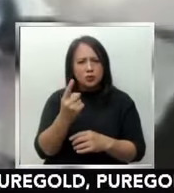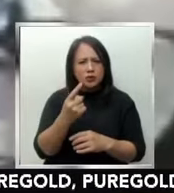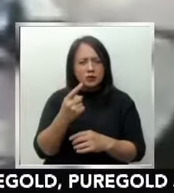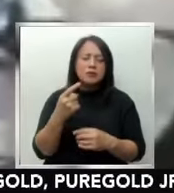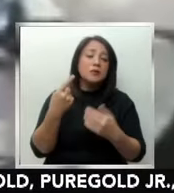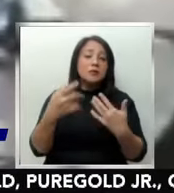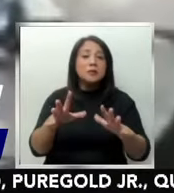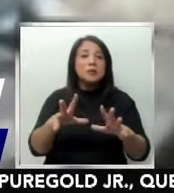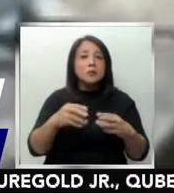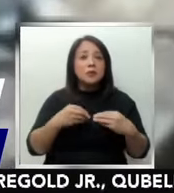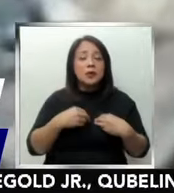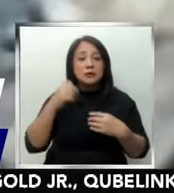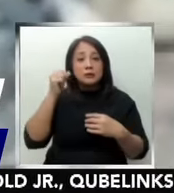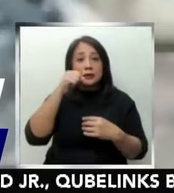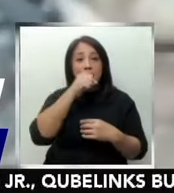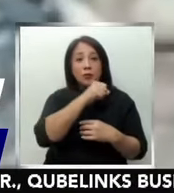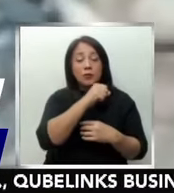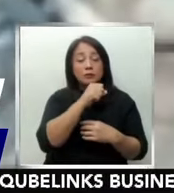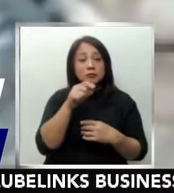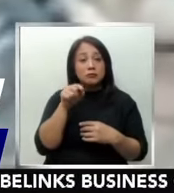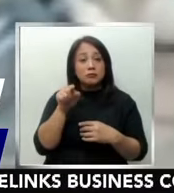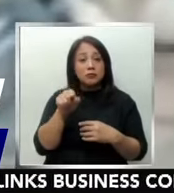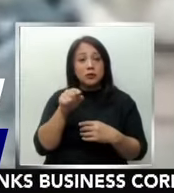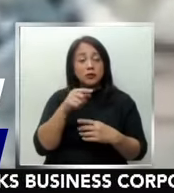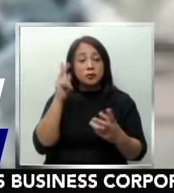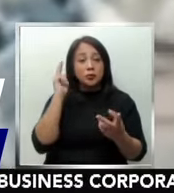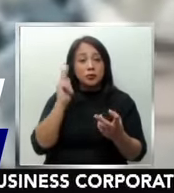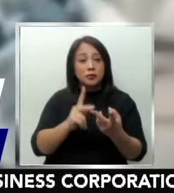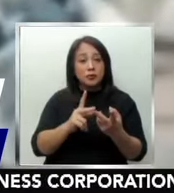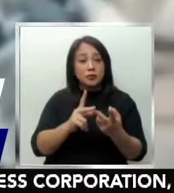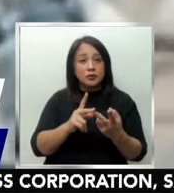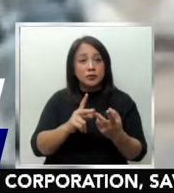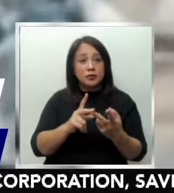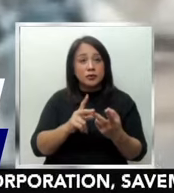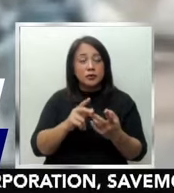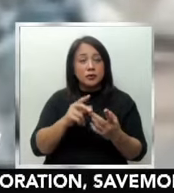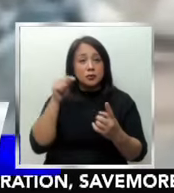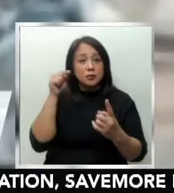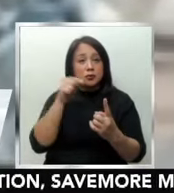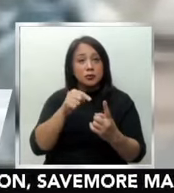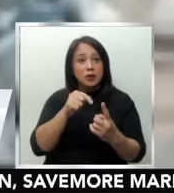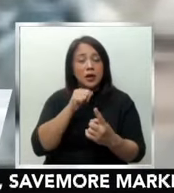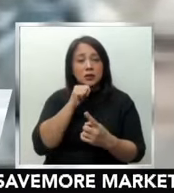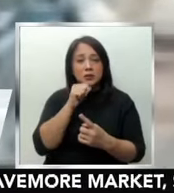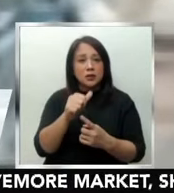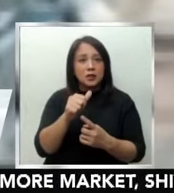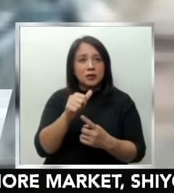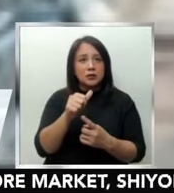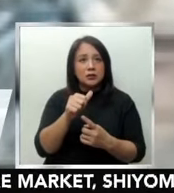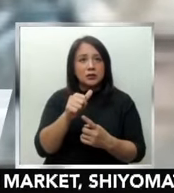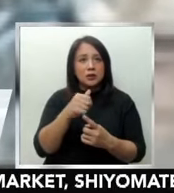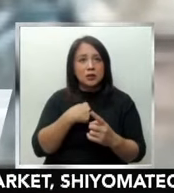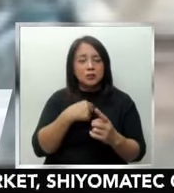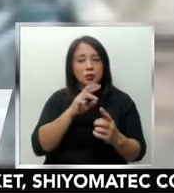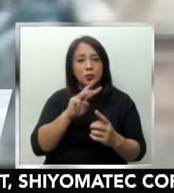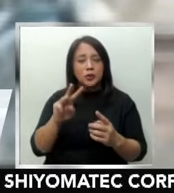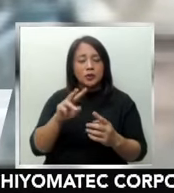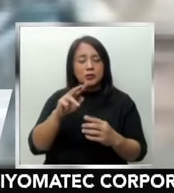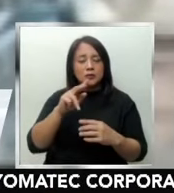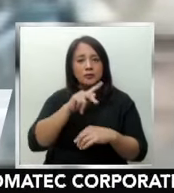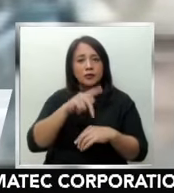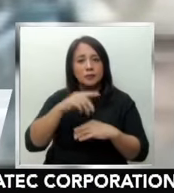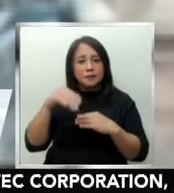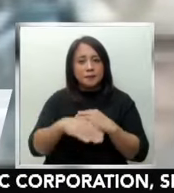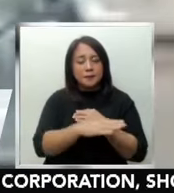Taiwan ang siyang pakay at tinutukoy nito at hindi yung deterrent sa West Philippines sea at yung